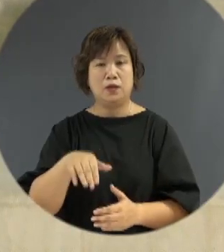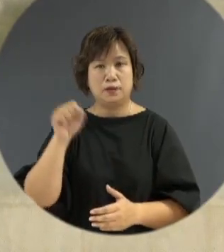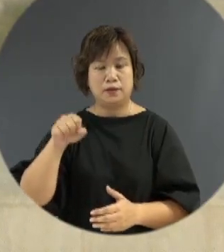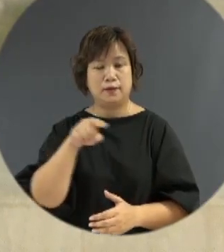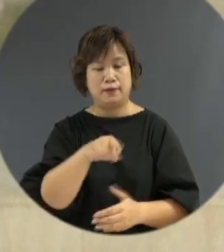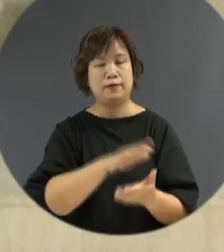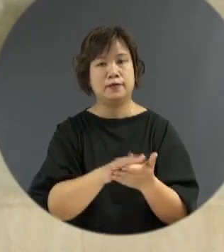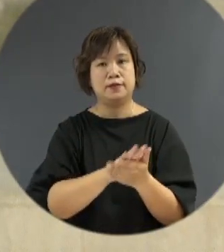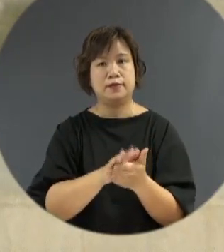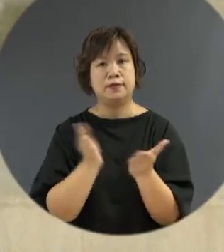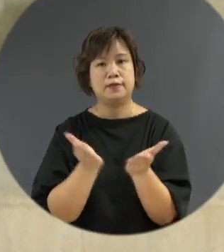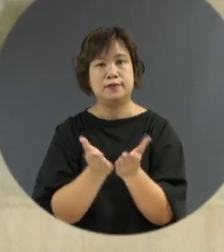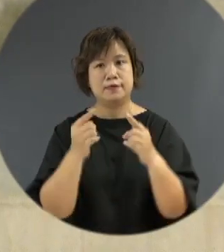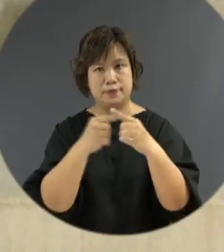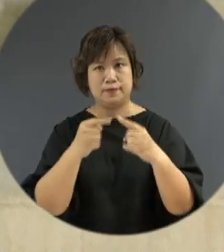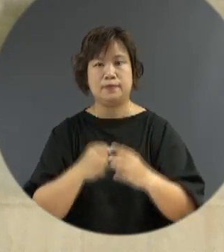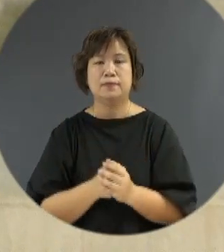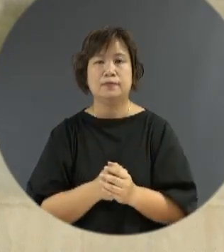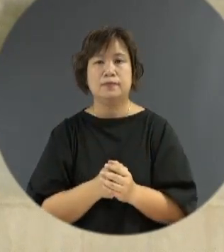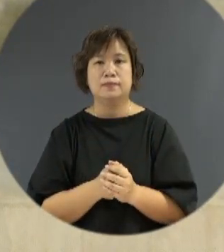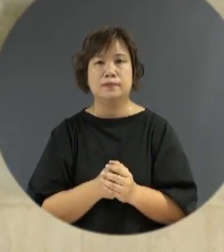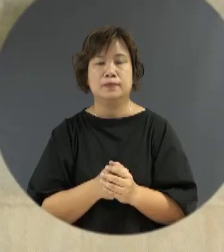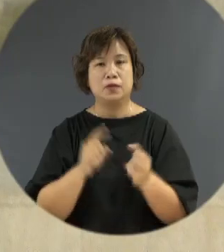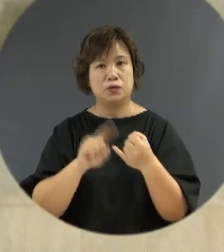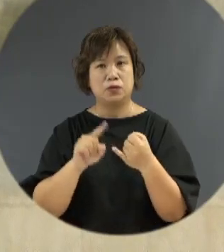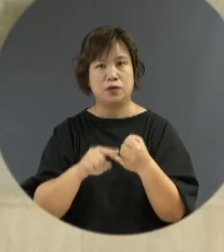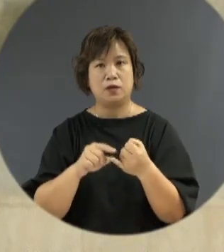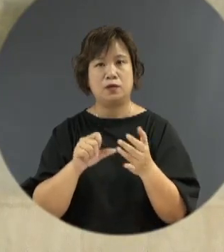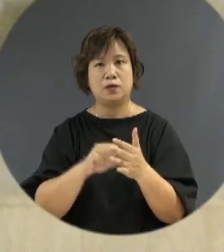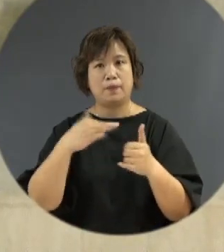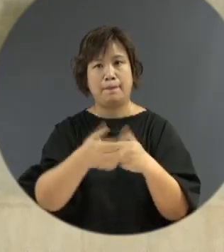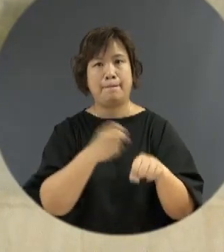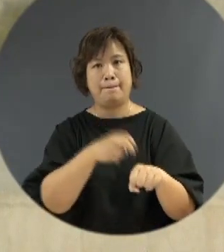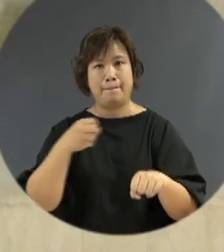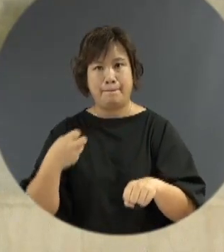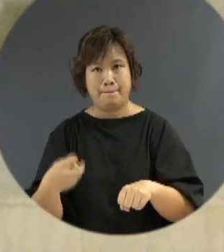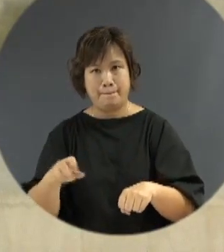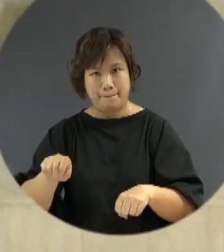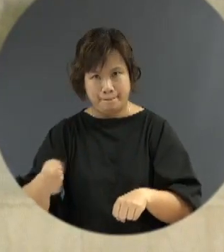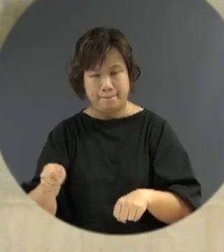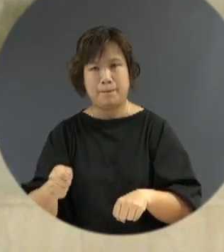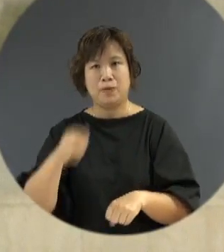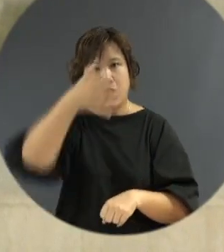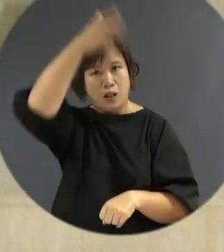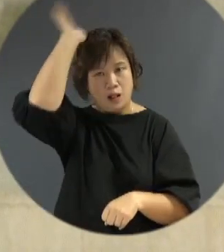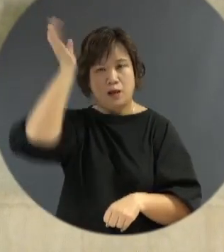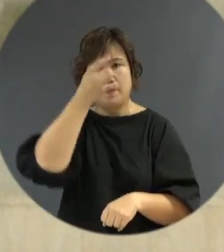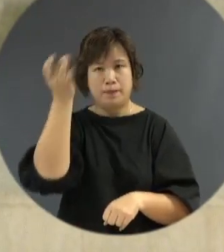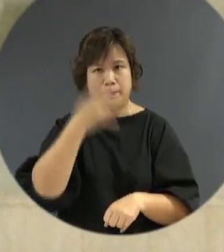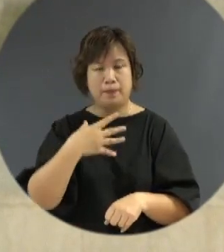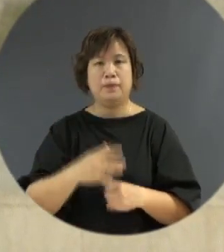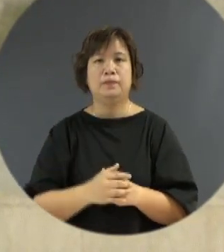人。最后他还在罗马以身殉道，为信